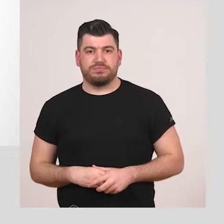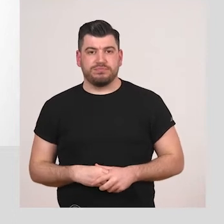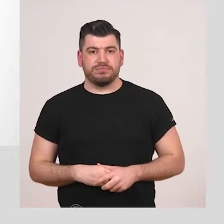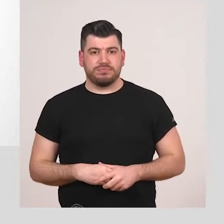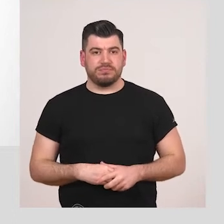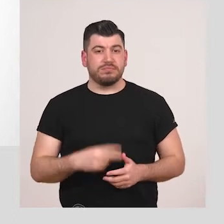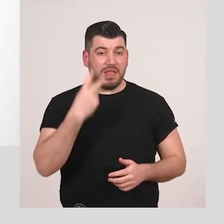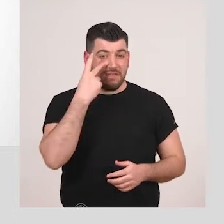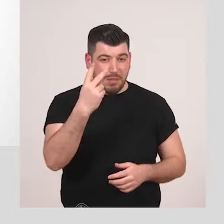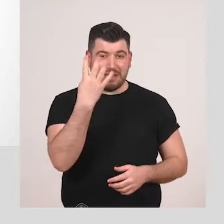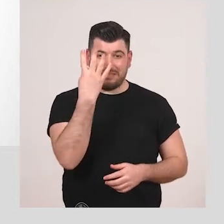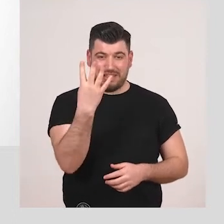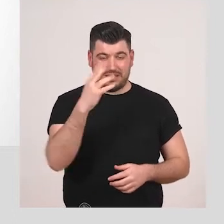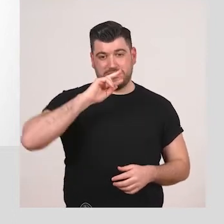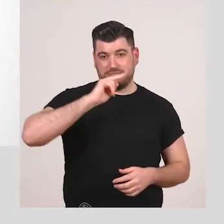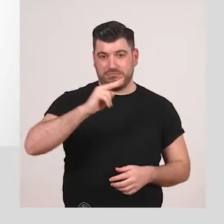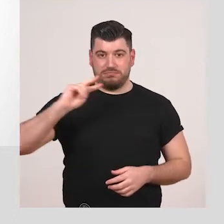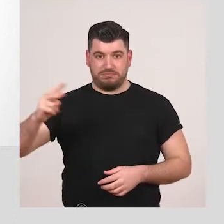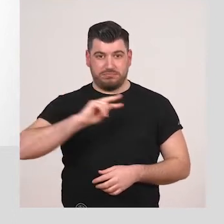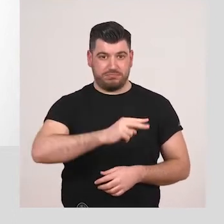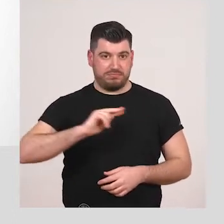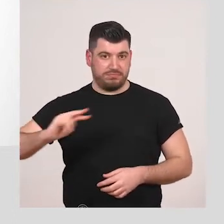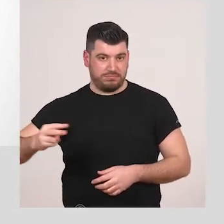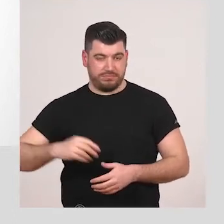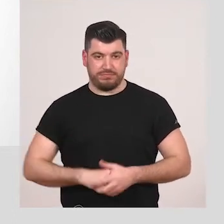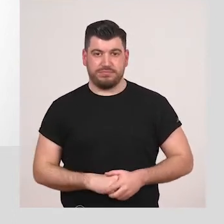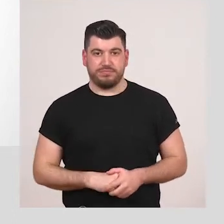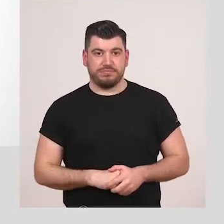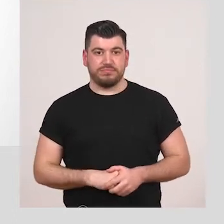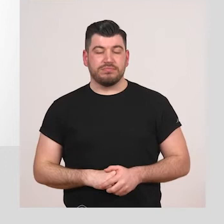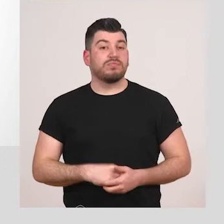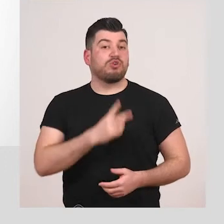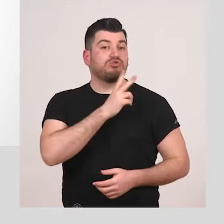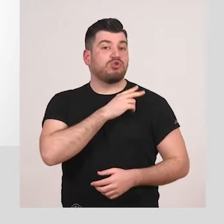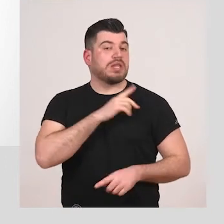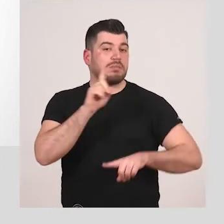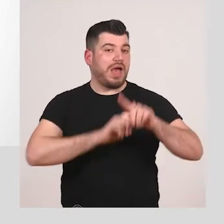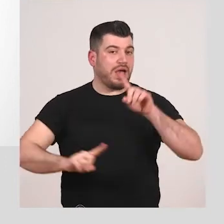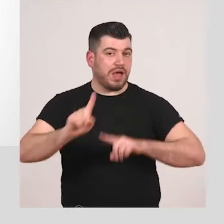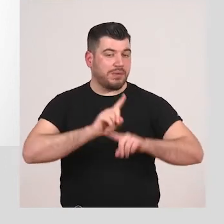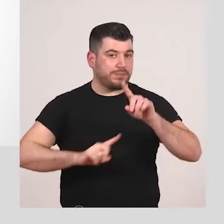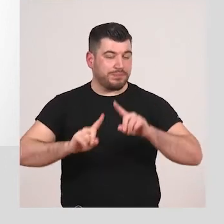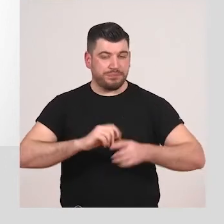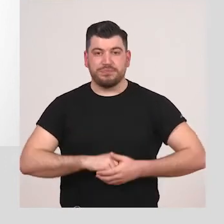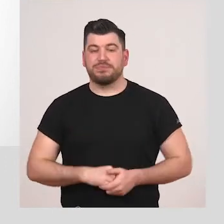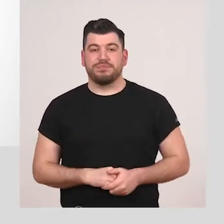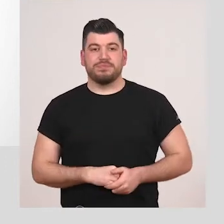Όπως βλέπετε, έχουμε 4 απαντήσεις και η σωστή είναι ότι